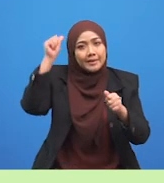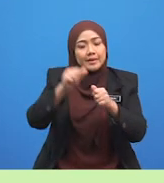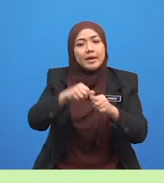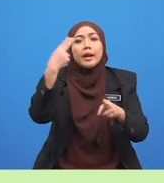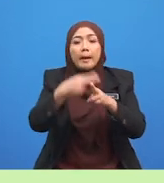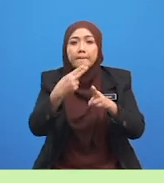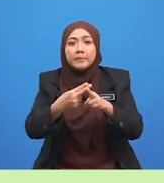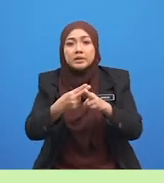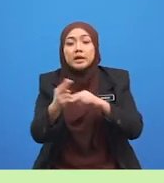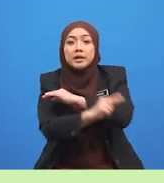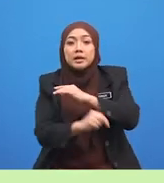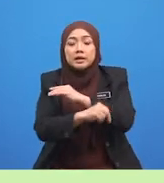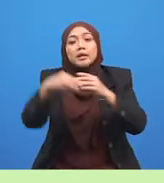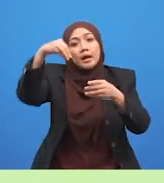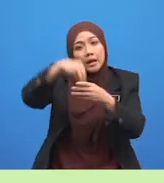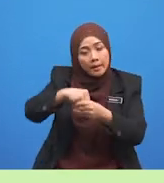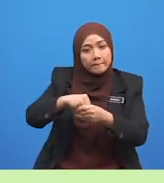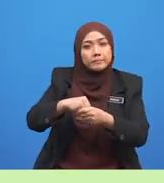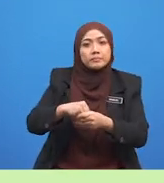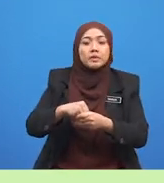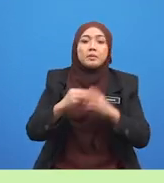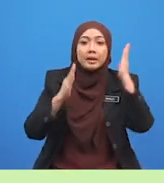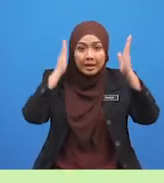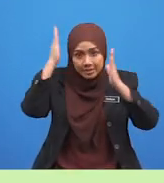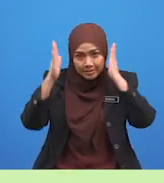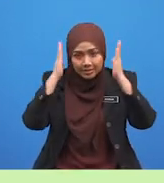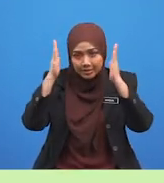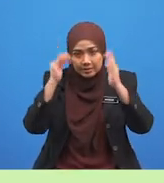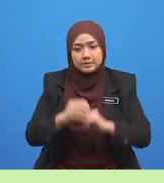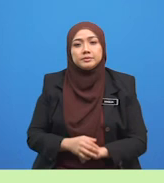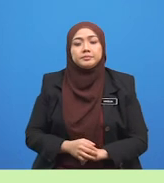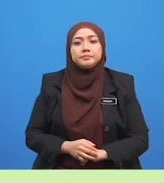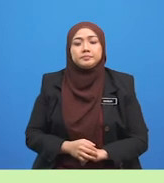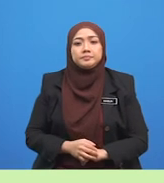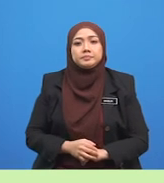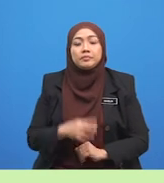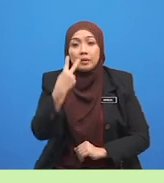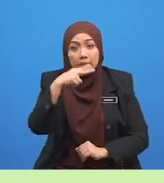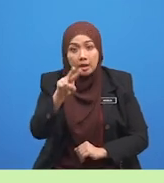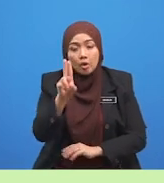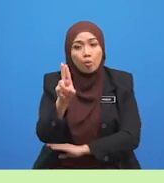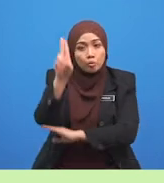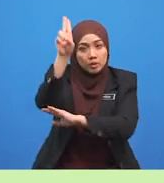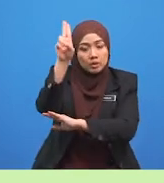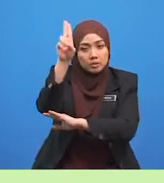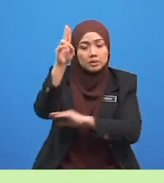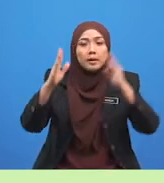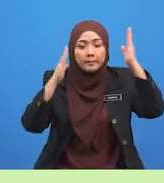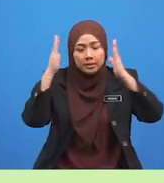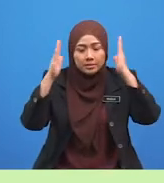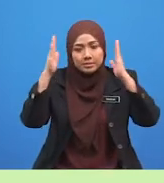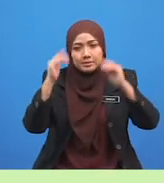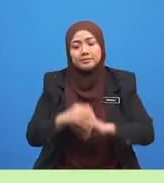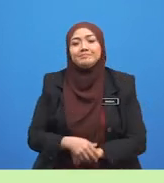nama-nama negeri dalam negara kita. Kita mulakan dari utara semenanjung Malaysia.